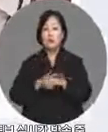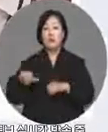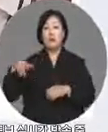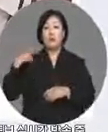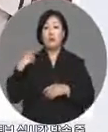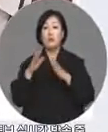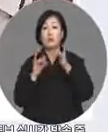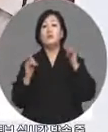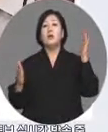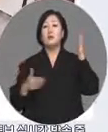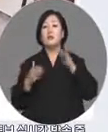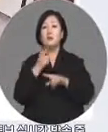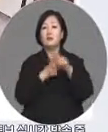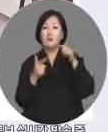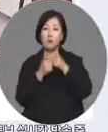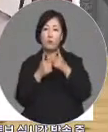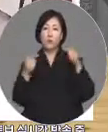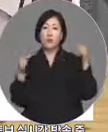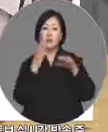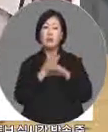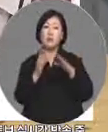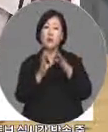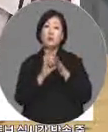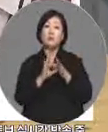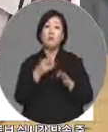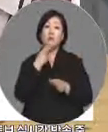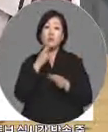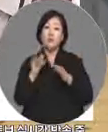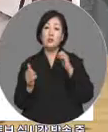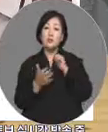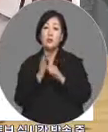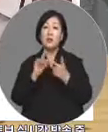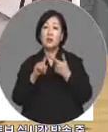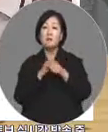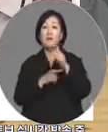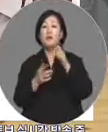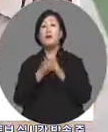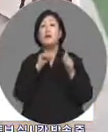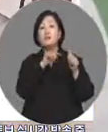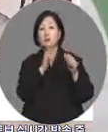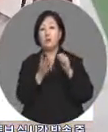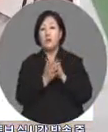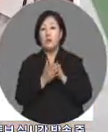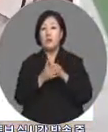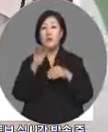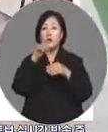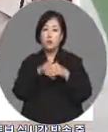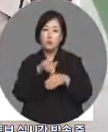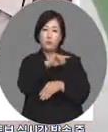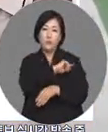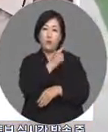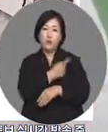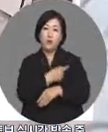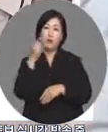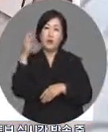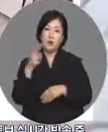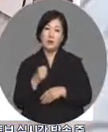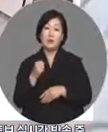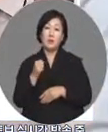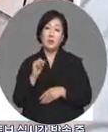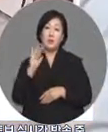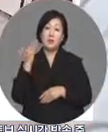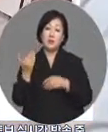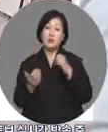많기 때문에 뭐 관심이 별로 없는 친구도 있기 때문에 그런 친구에게 투표권을 주는 거는 조금